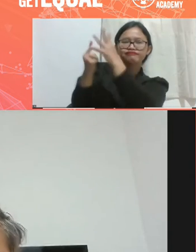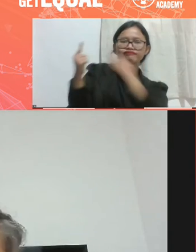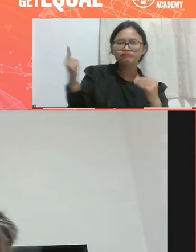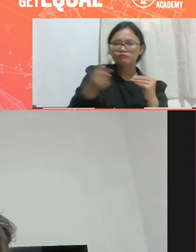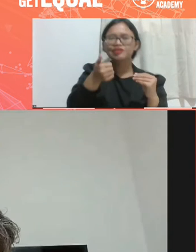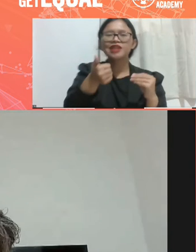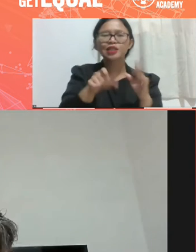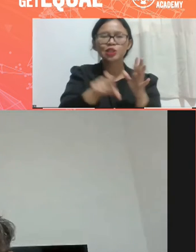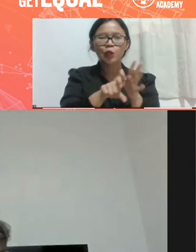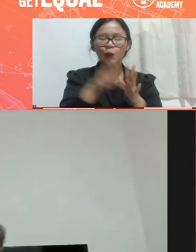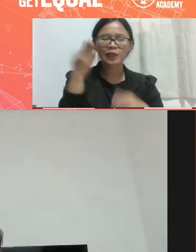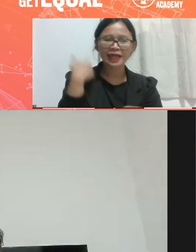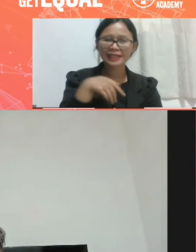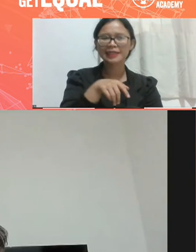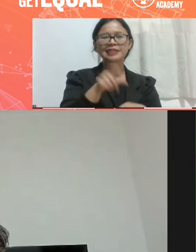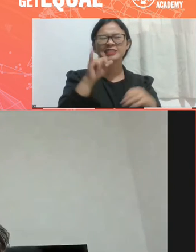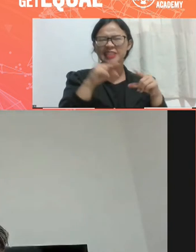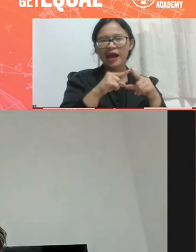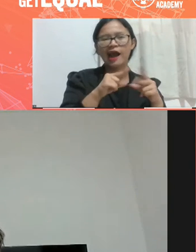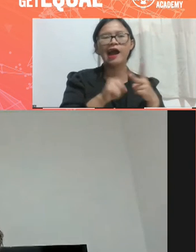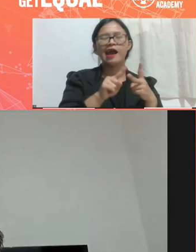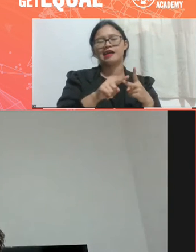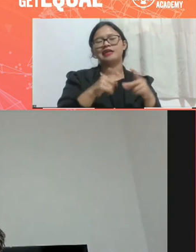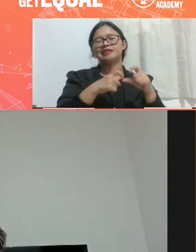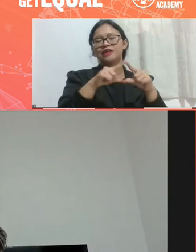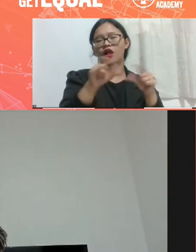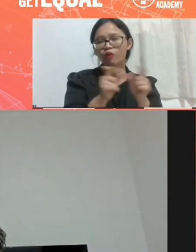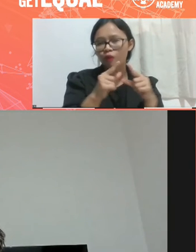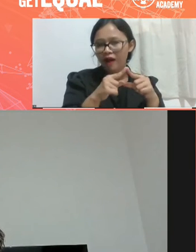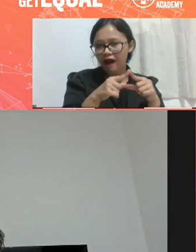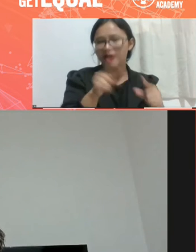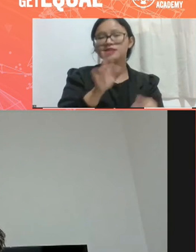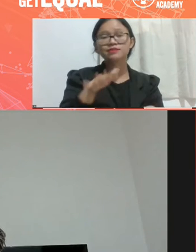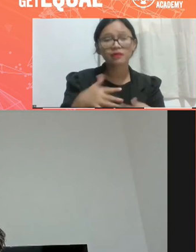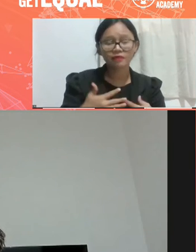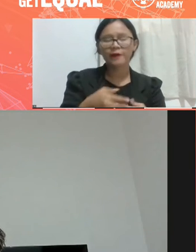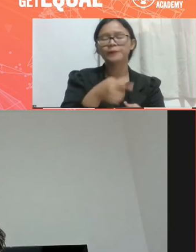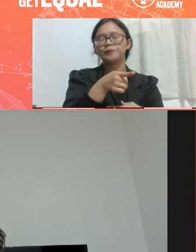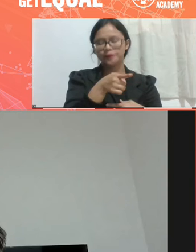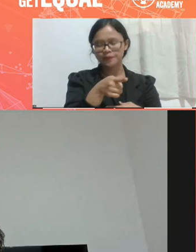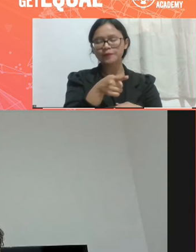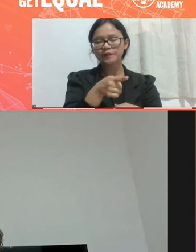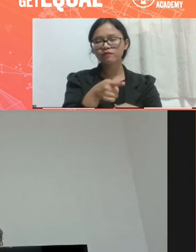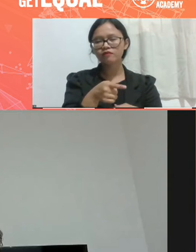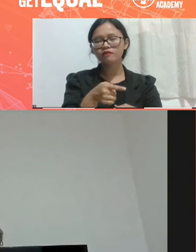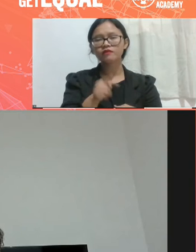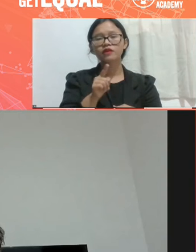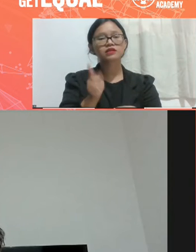dan lain-lain, dan Fayana dan lain-lain. Karena apa ya? Kita